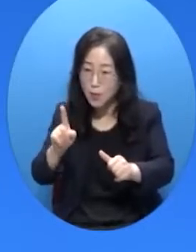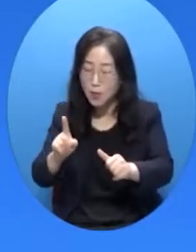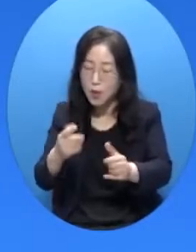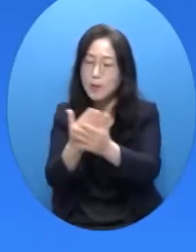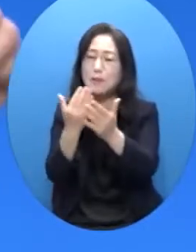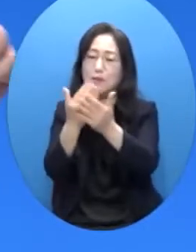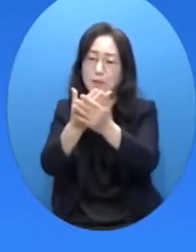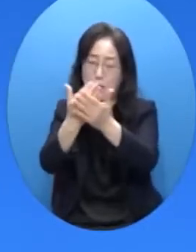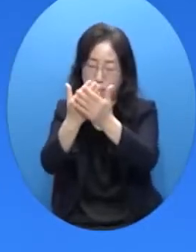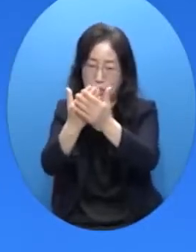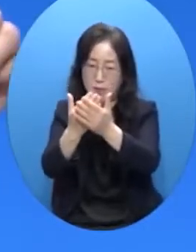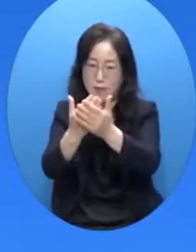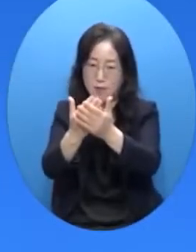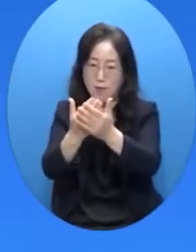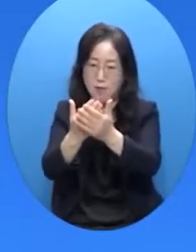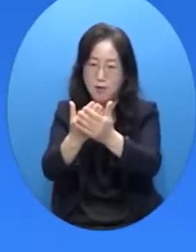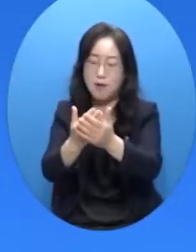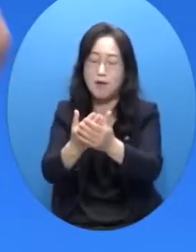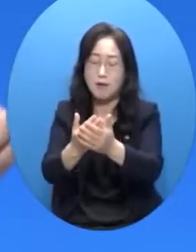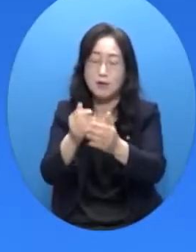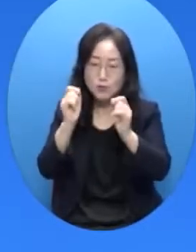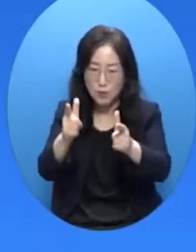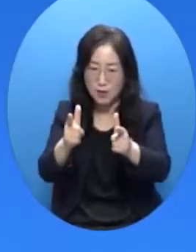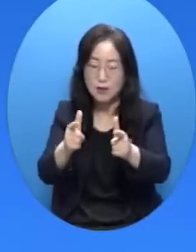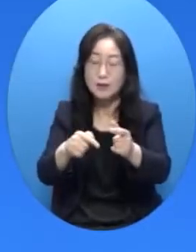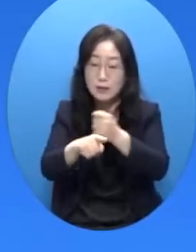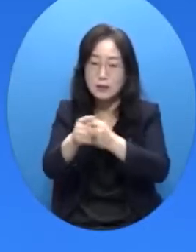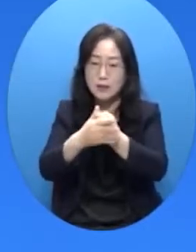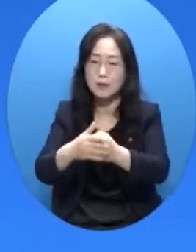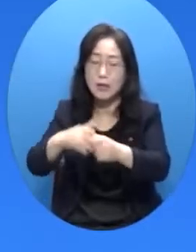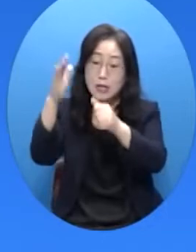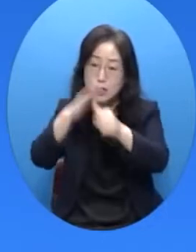이 땅에서는 이웃을 사랑하며 살아가는